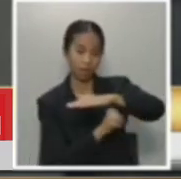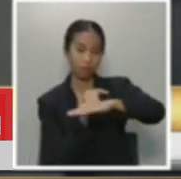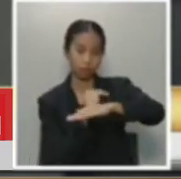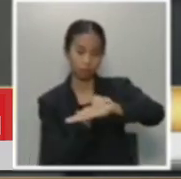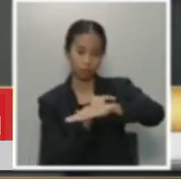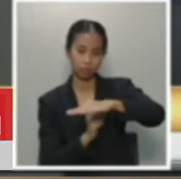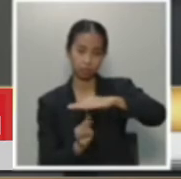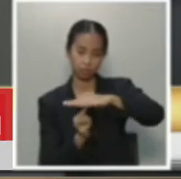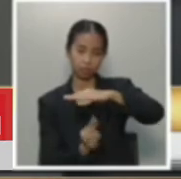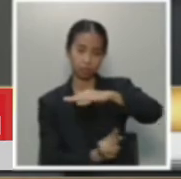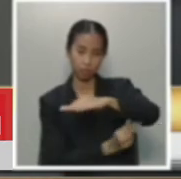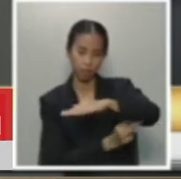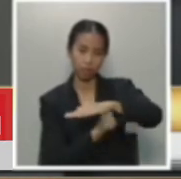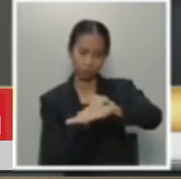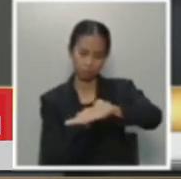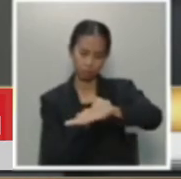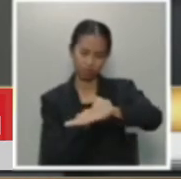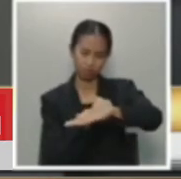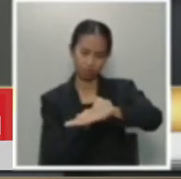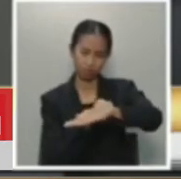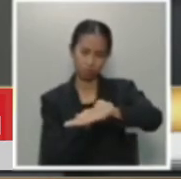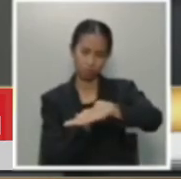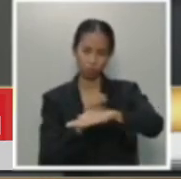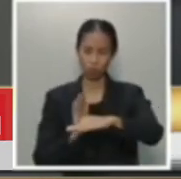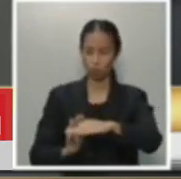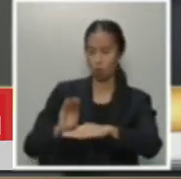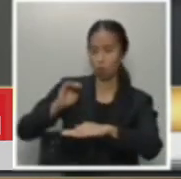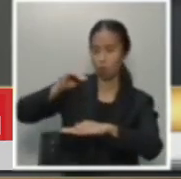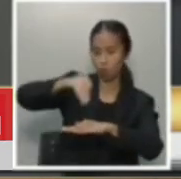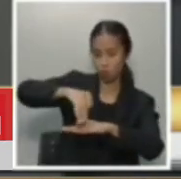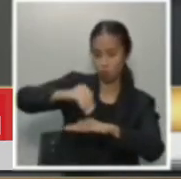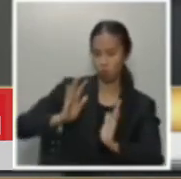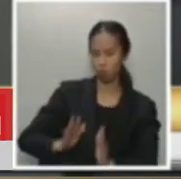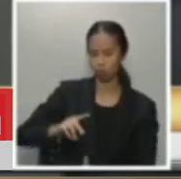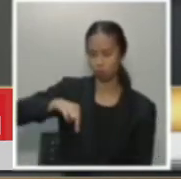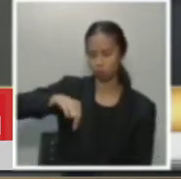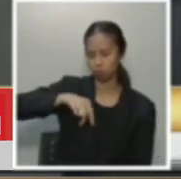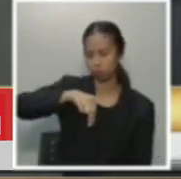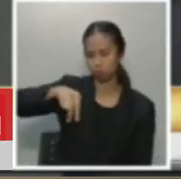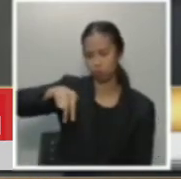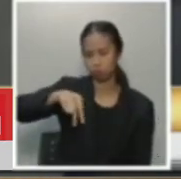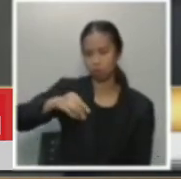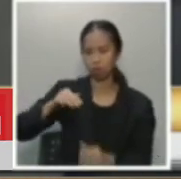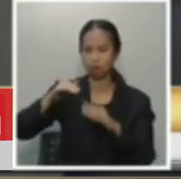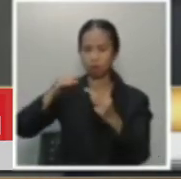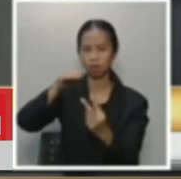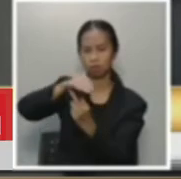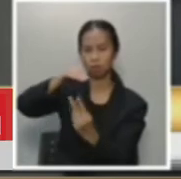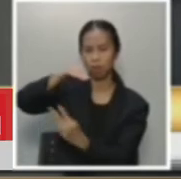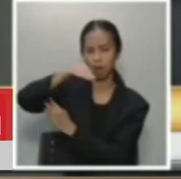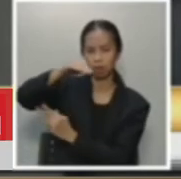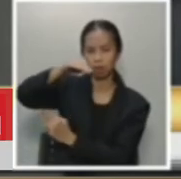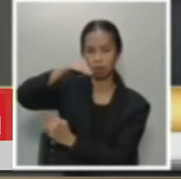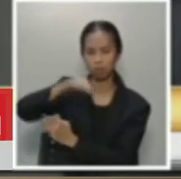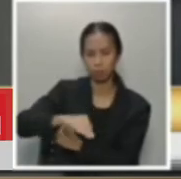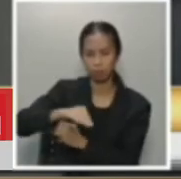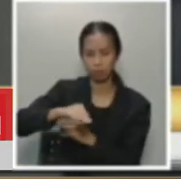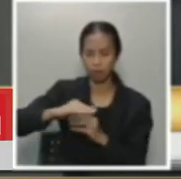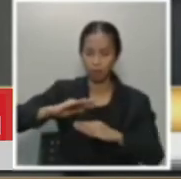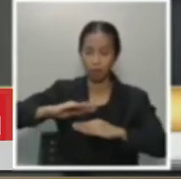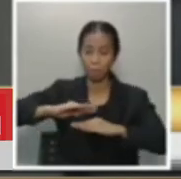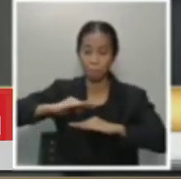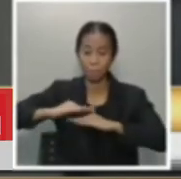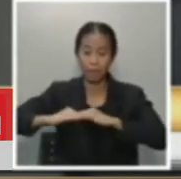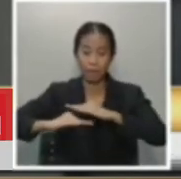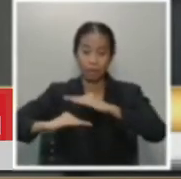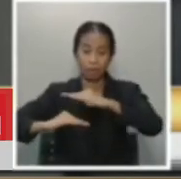างข้ามคลองนี้นะคะของคนเดินข้ามสะพานเนี่ยค่ะเกิดสุดตัวทำให้ขั้นบันไดขั้นแรกเนี่ยค่ะ